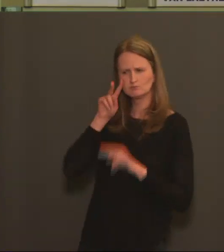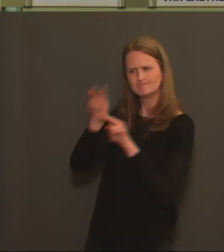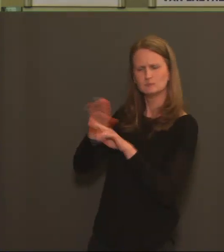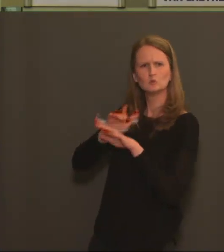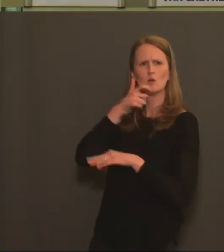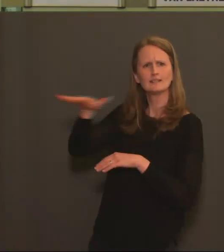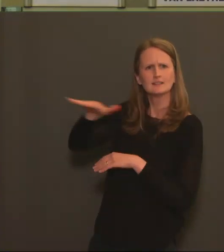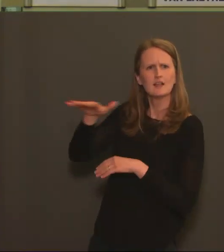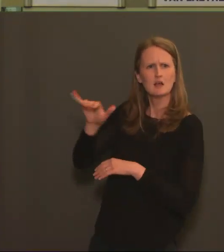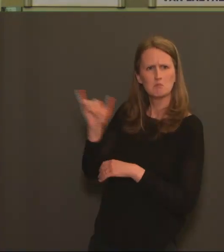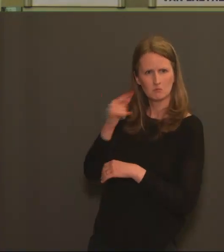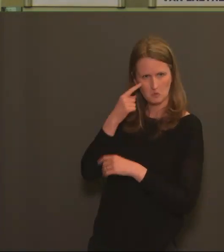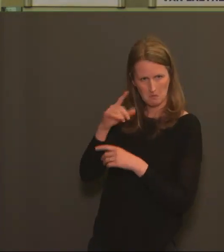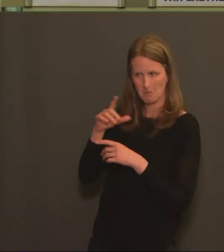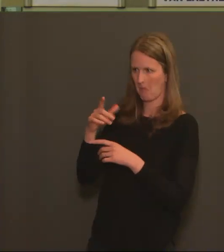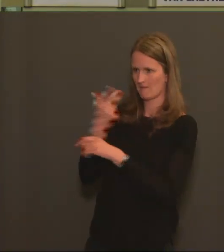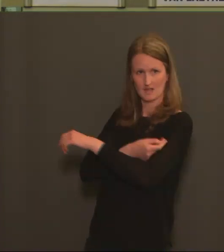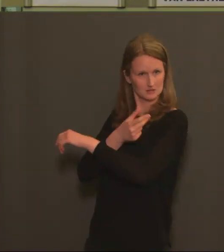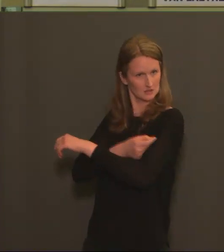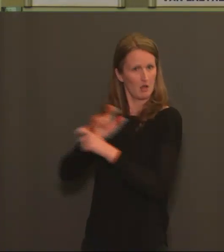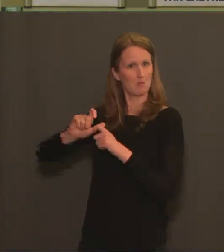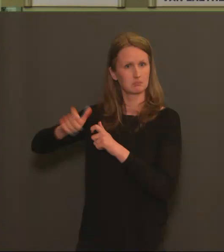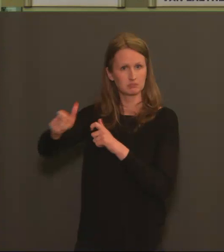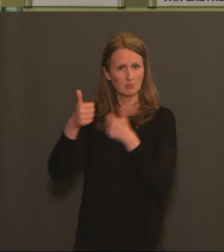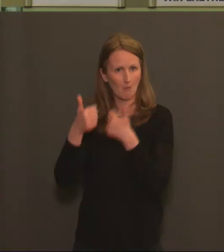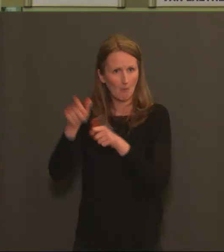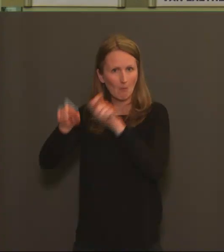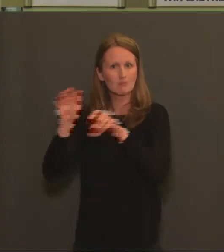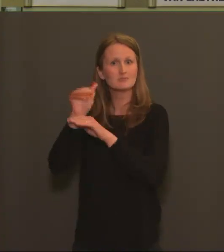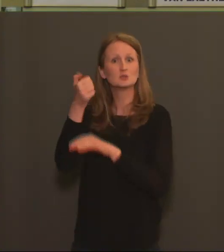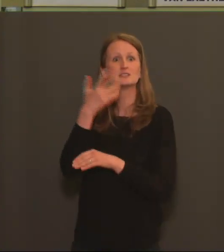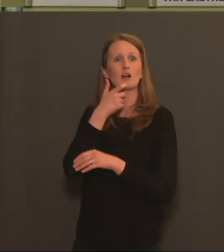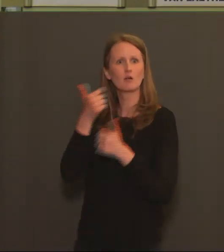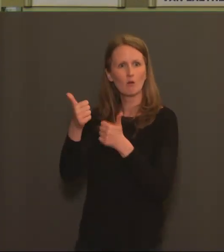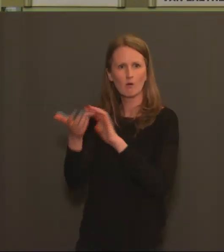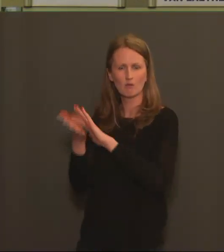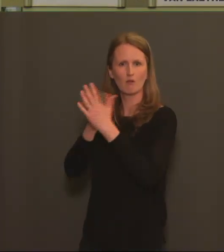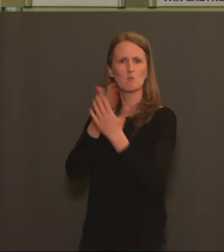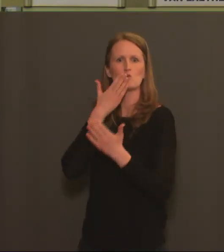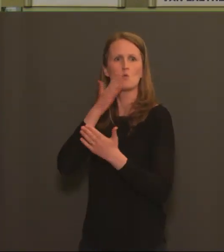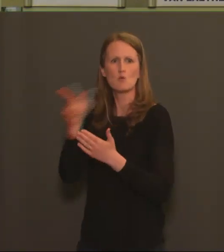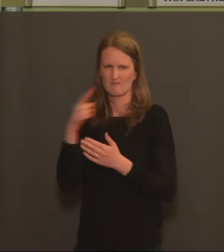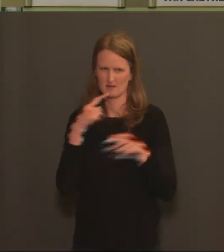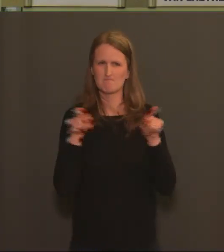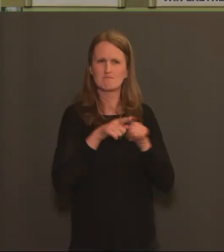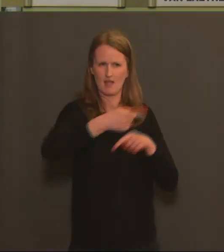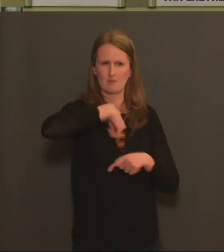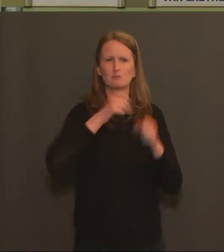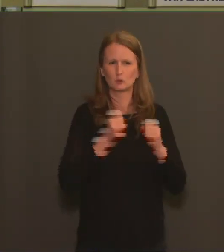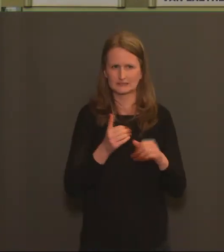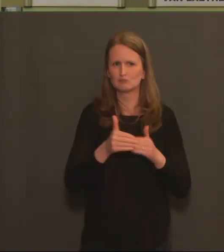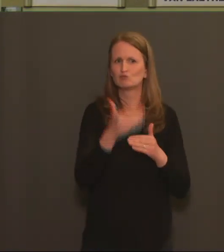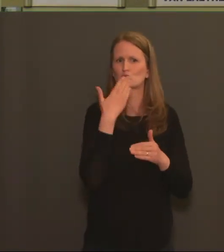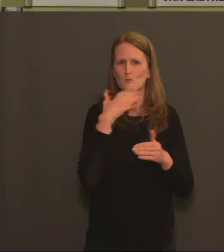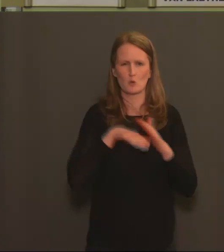sur cette population de plus de 65 ans qui n'est pas dans les maisons de repos. Alors un message pour les personnes qui doutent encore de l'intérêt de